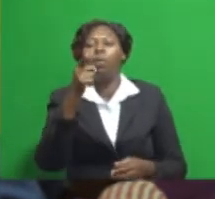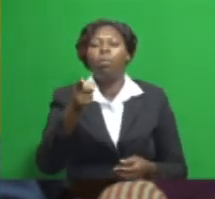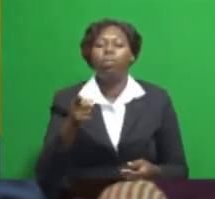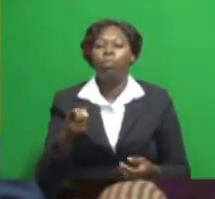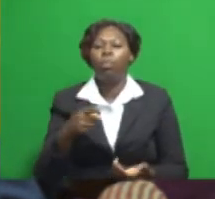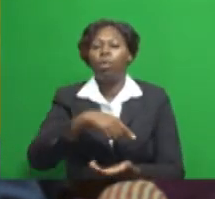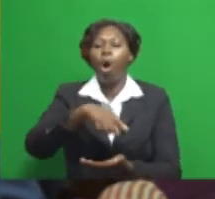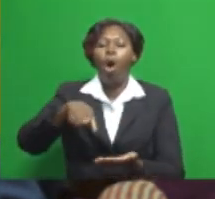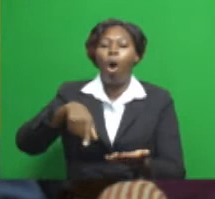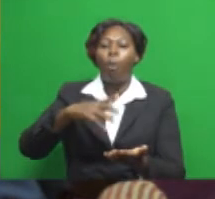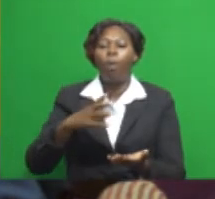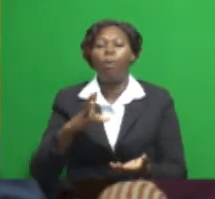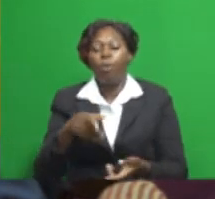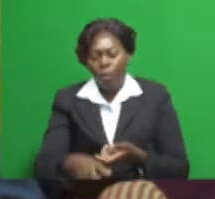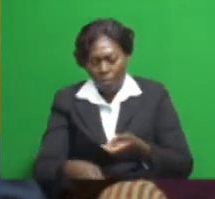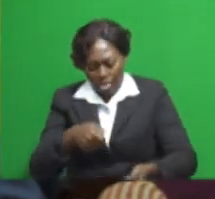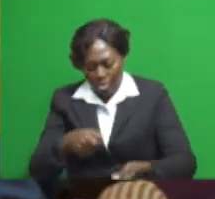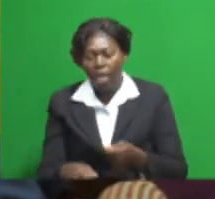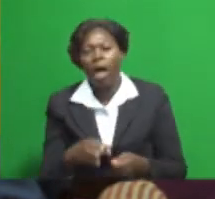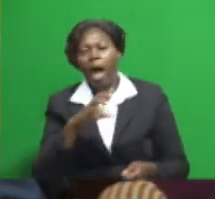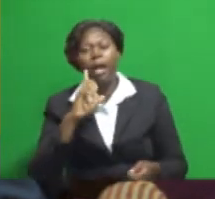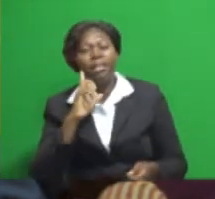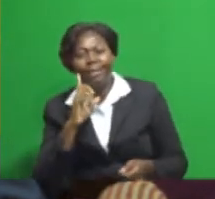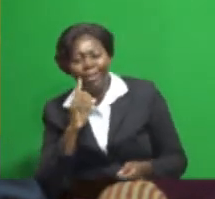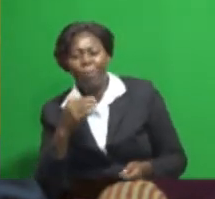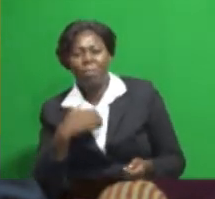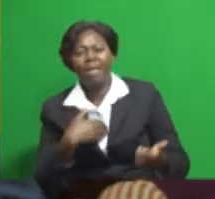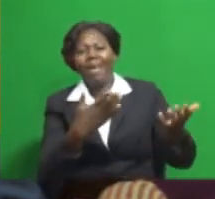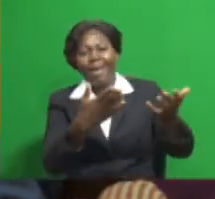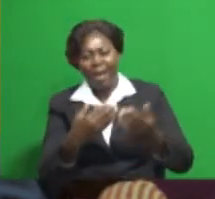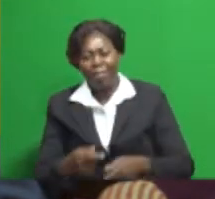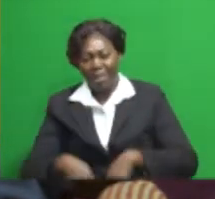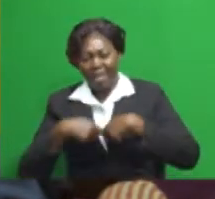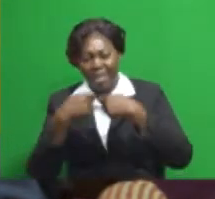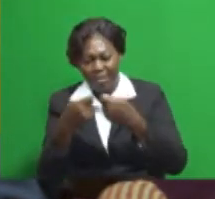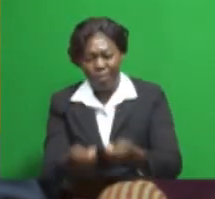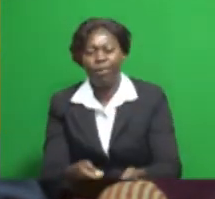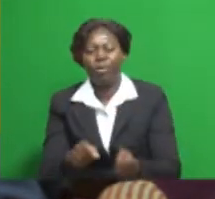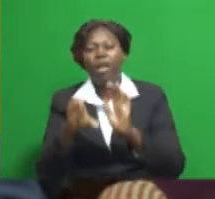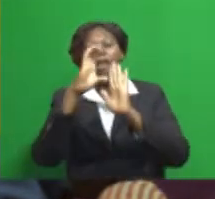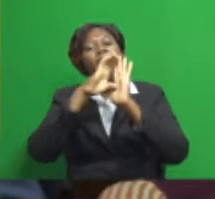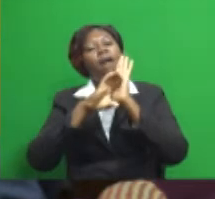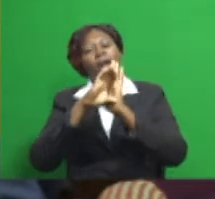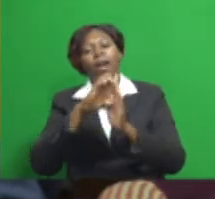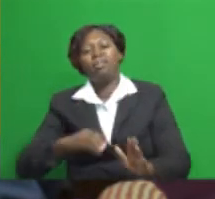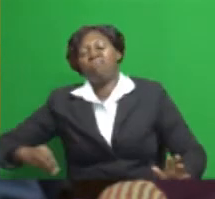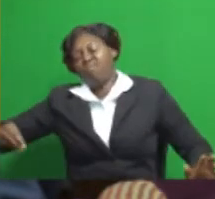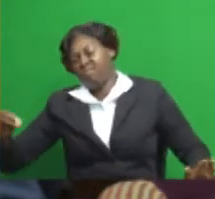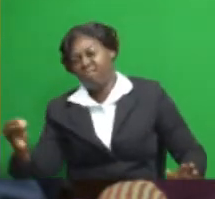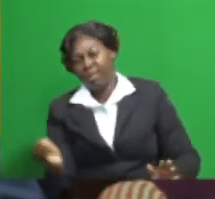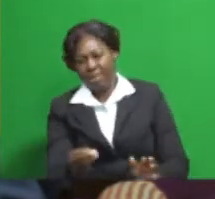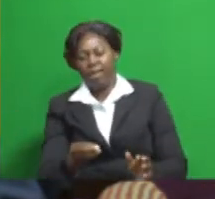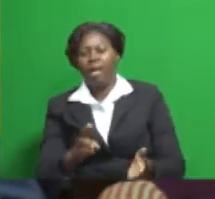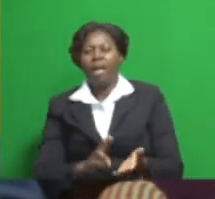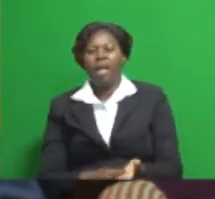ndavuya ndikutorei ndikuisirei kunyika yakafanana nenyu nyika ine zviyo newaini nyika ine